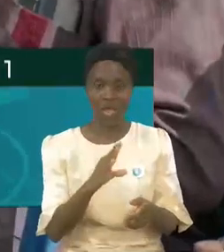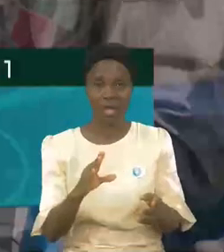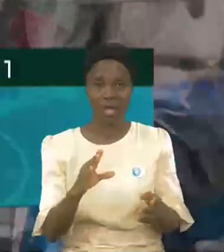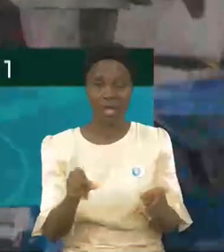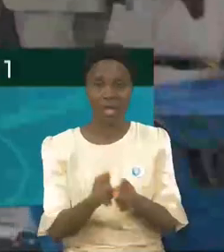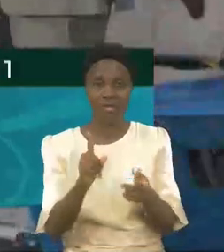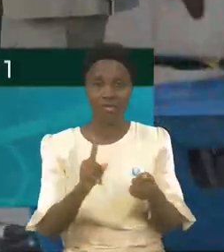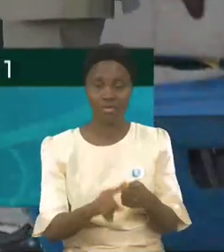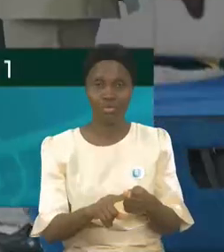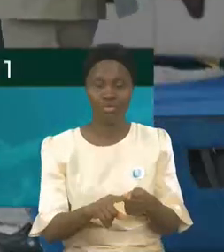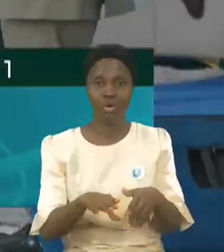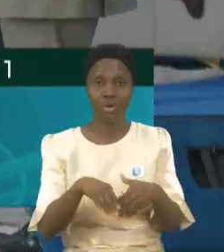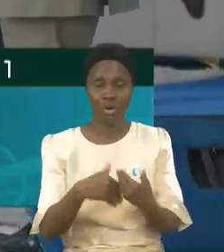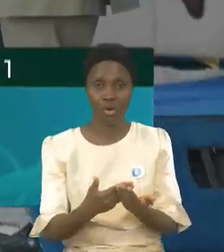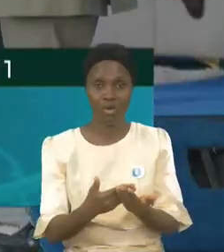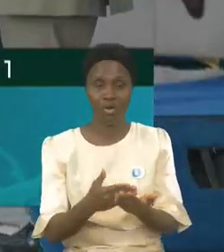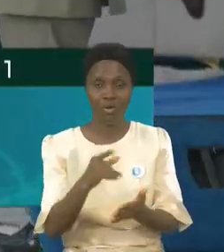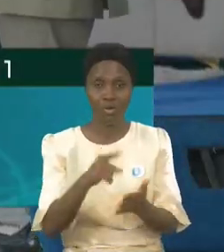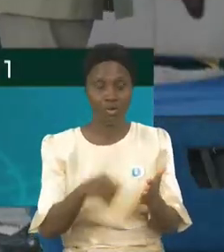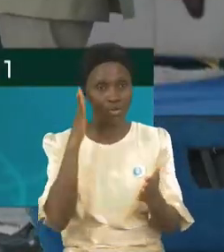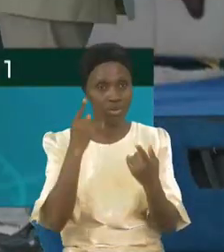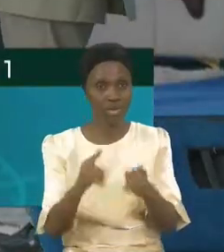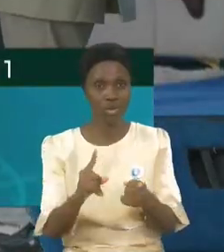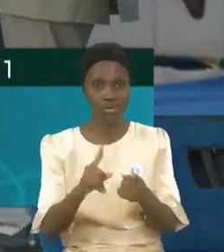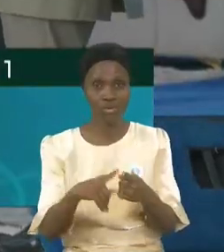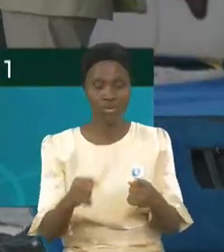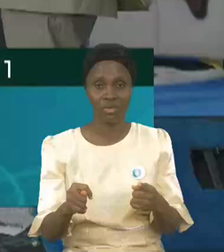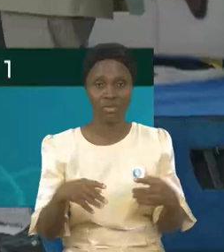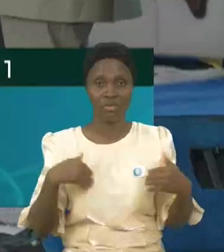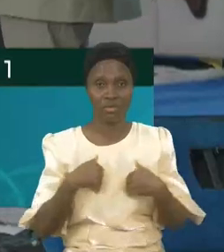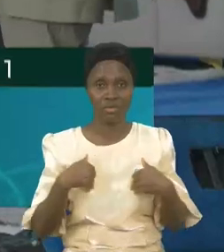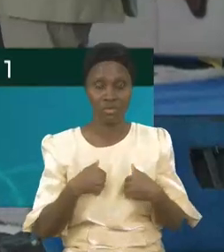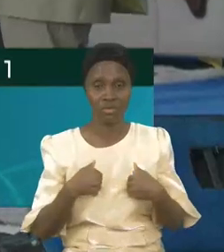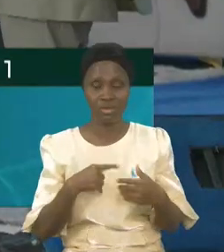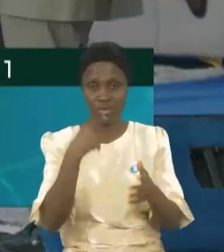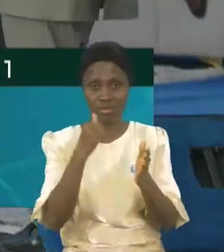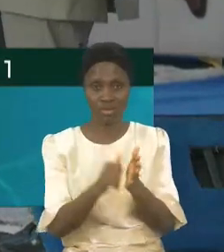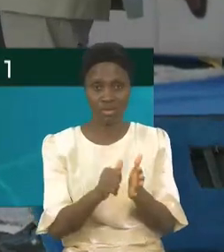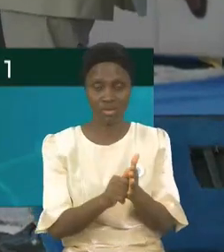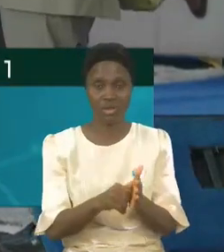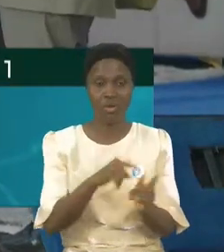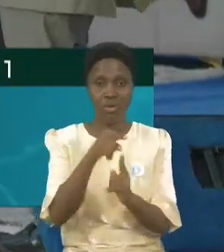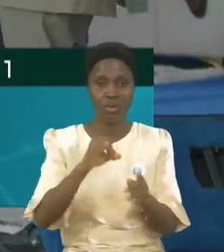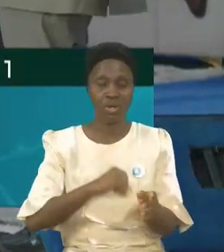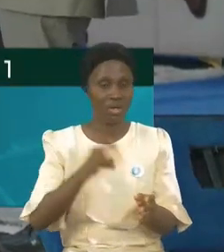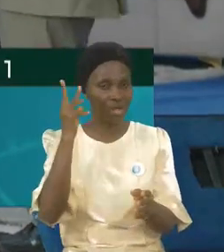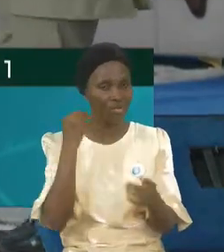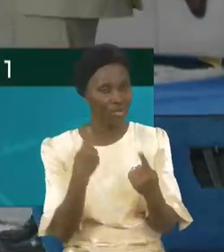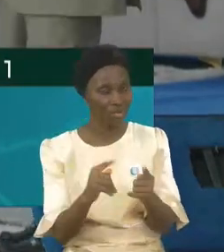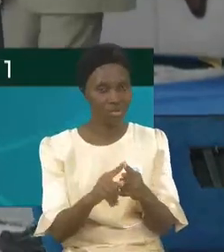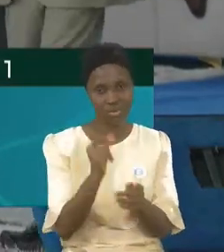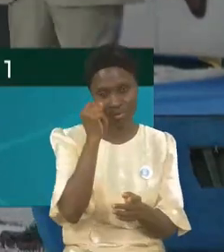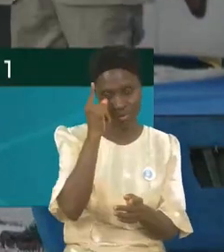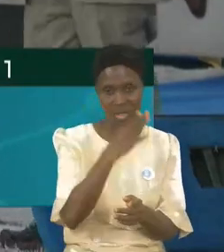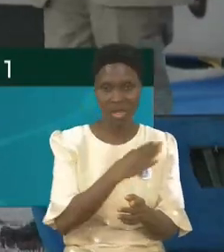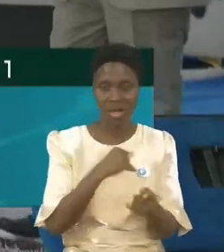L'explication est donnée à Daniel au sujet de ce que signifient ces bêtes.